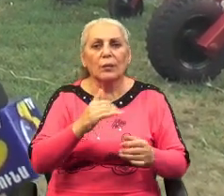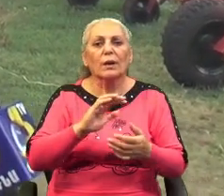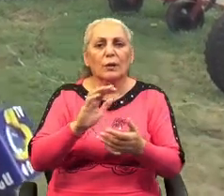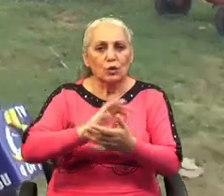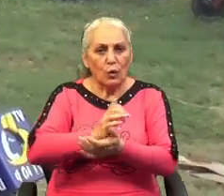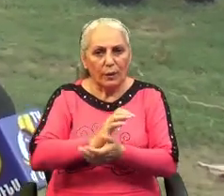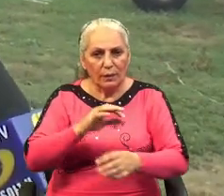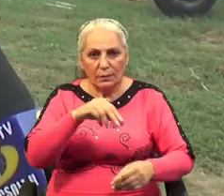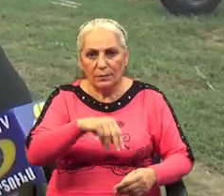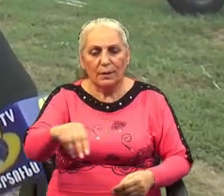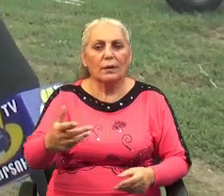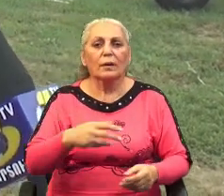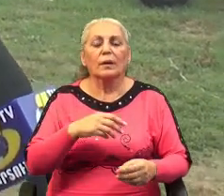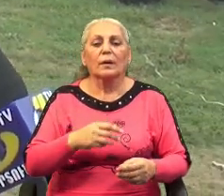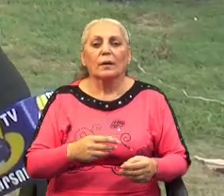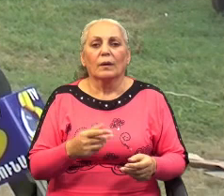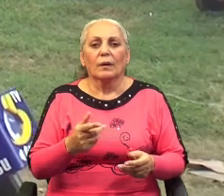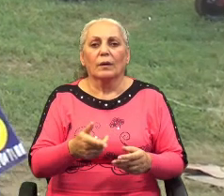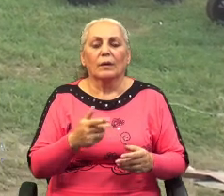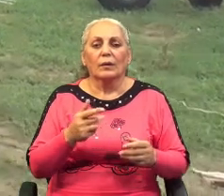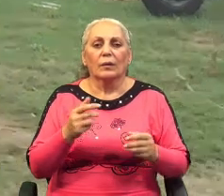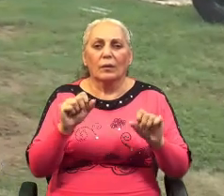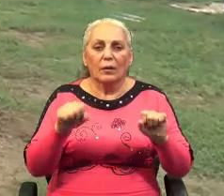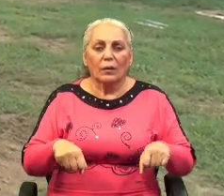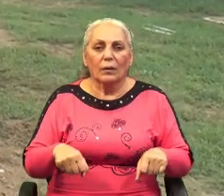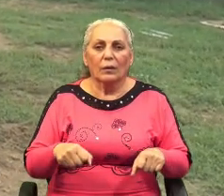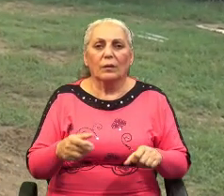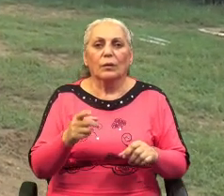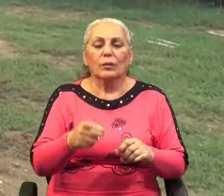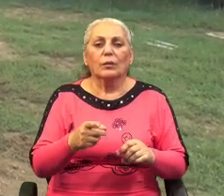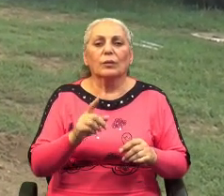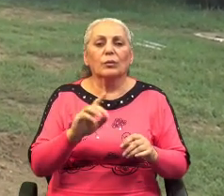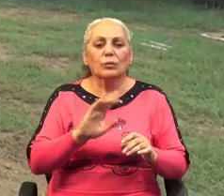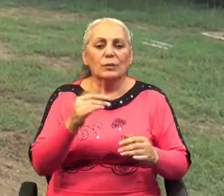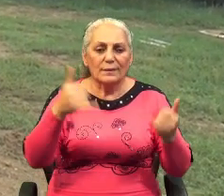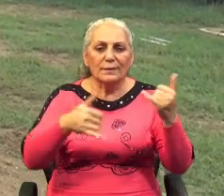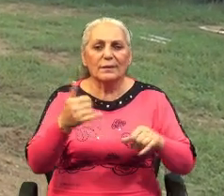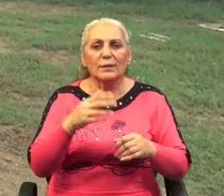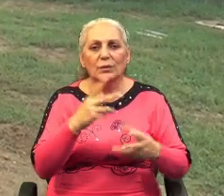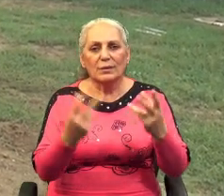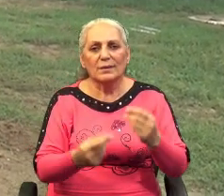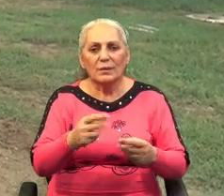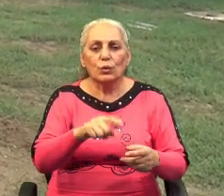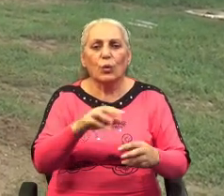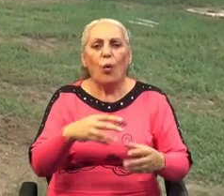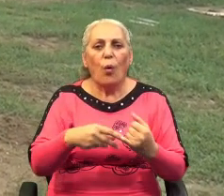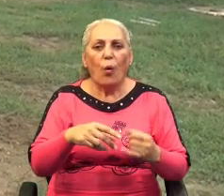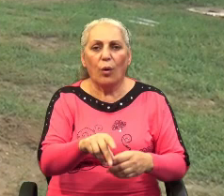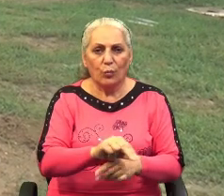պարտանոց ցրել, այնտեղ կարելի է նաև թունաքիմիկատներ սրսկել, այս աշխատանքները կարելի է